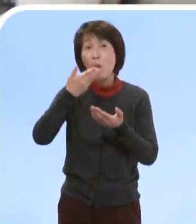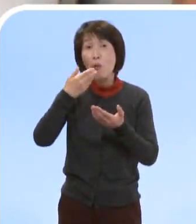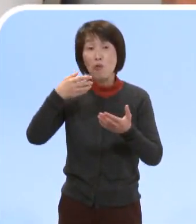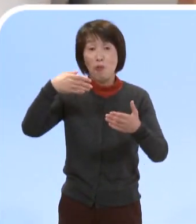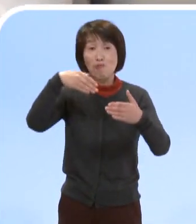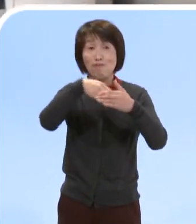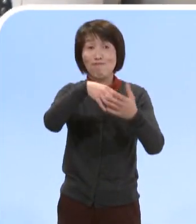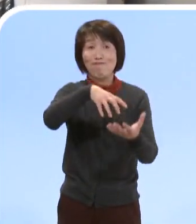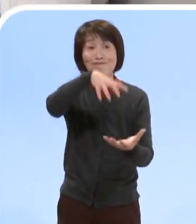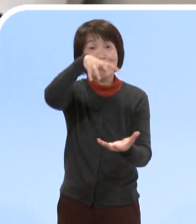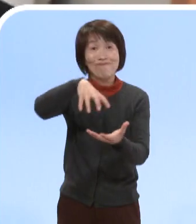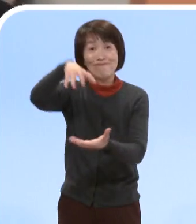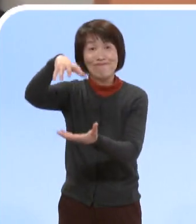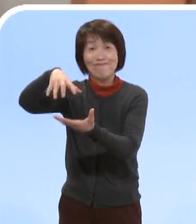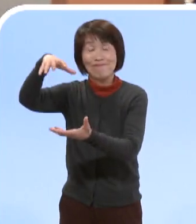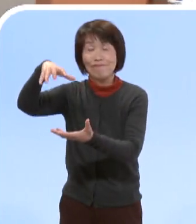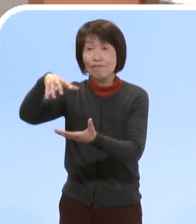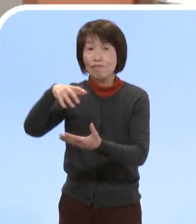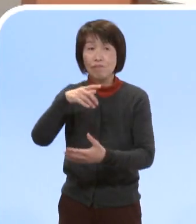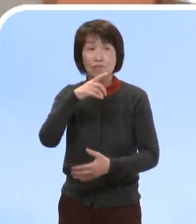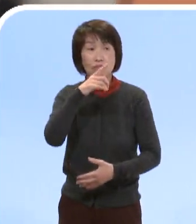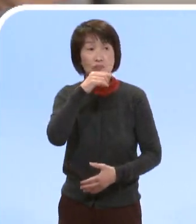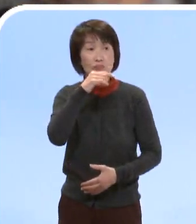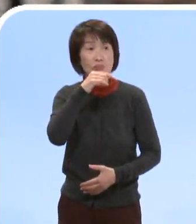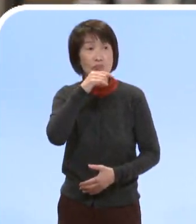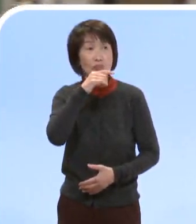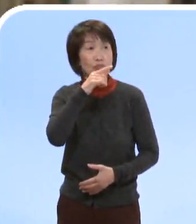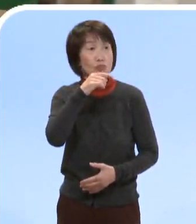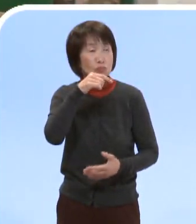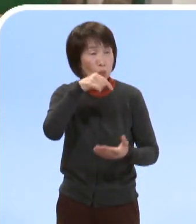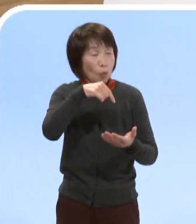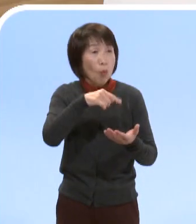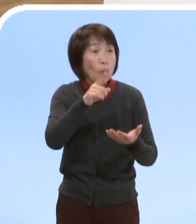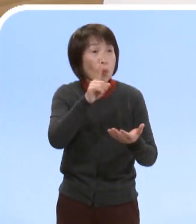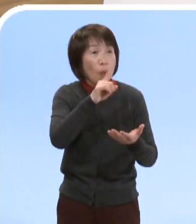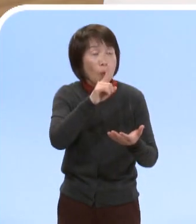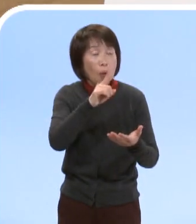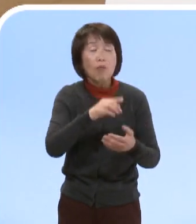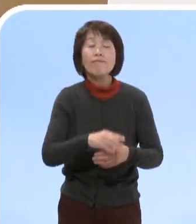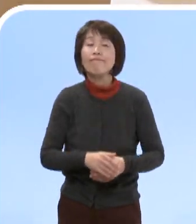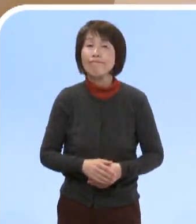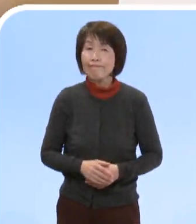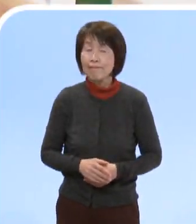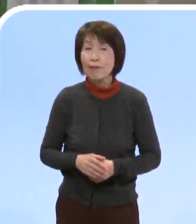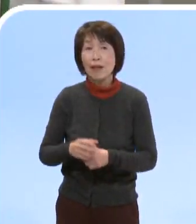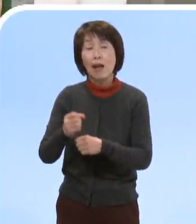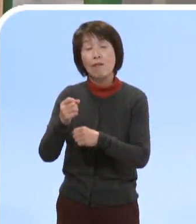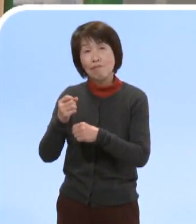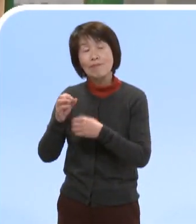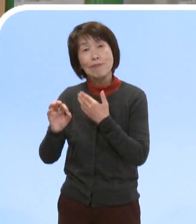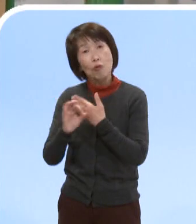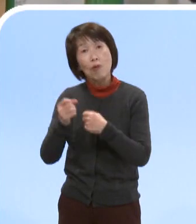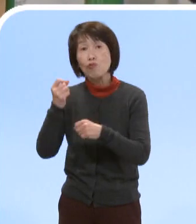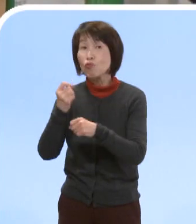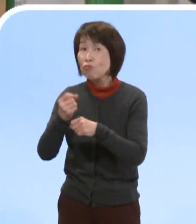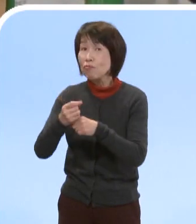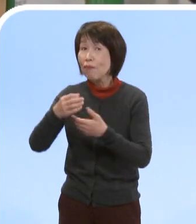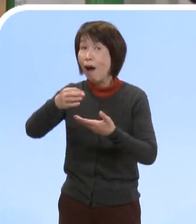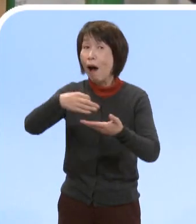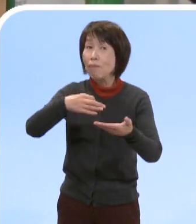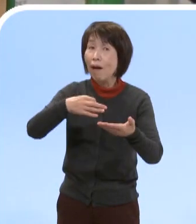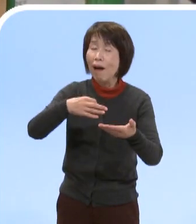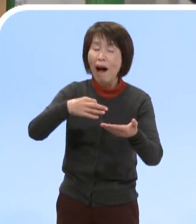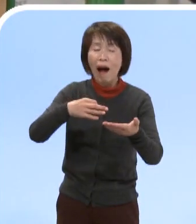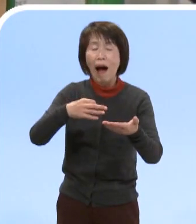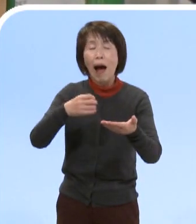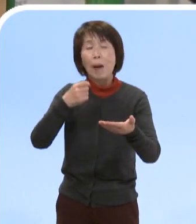食品が入ってます。 食品が、はい、どのような食品が。 流通の過程で商品扱いができなくなって、